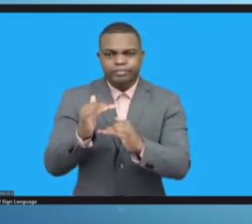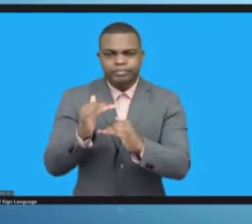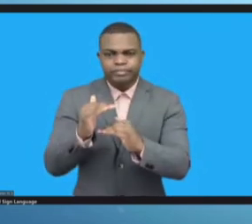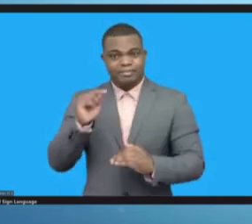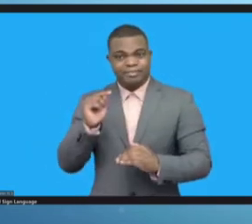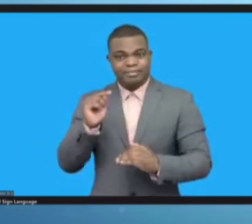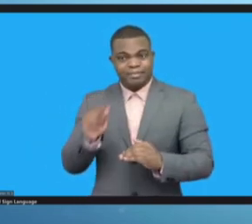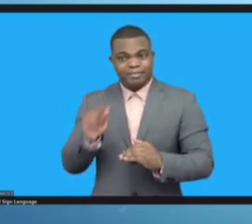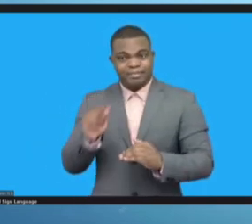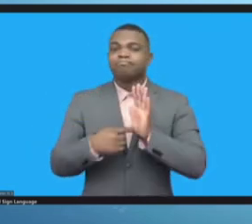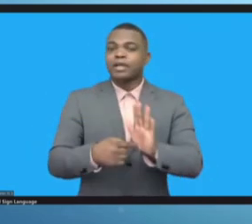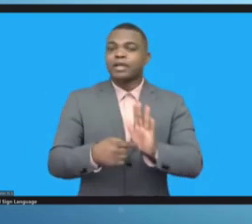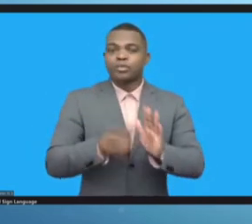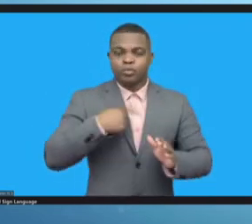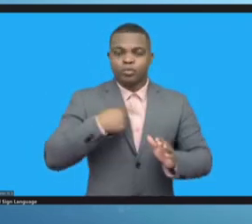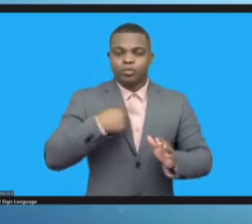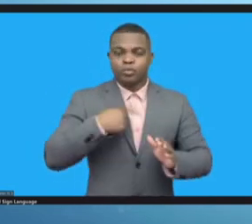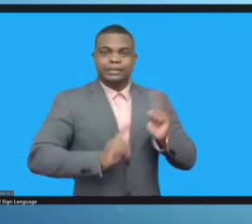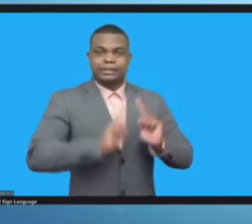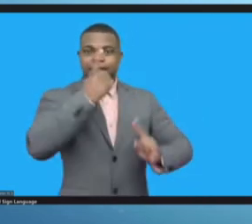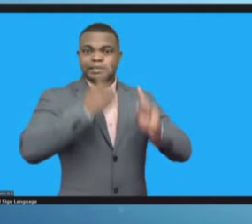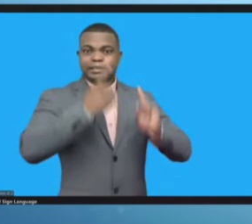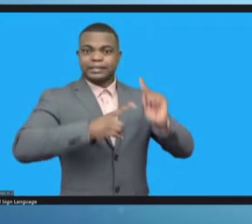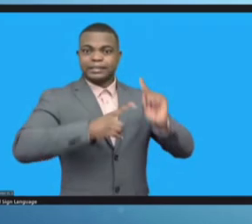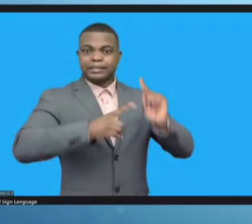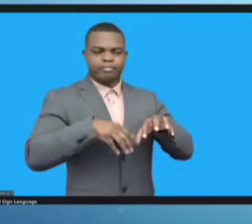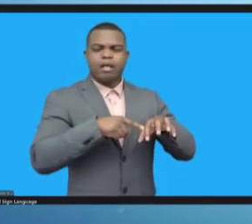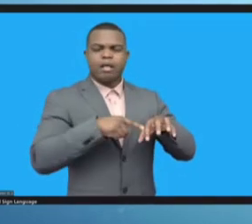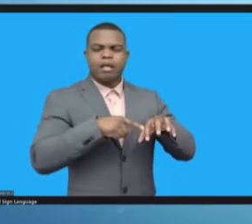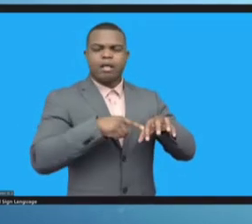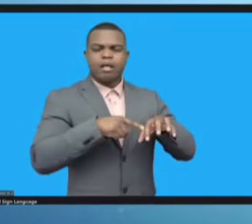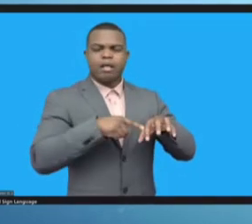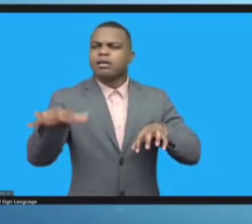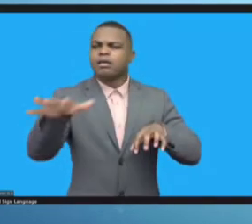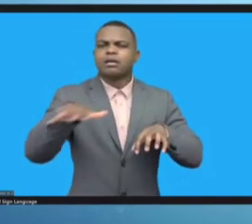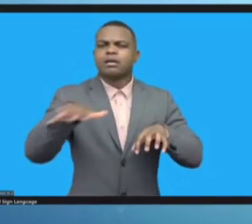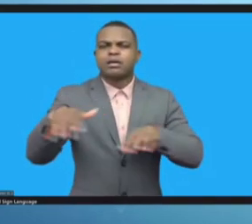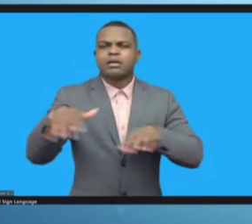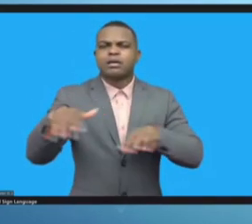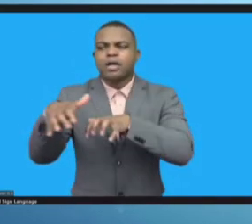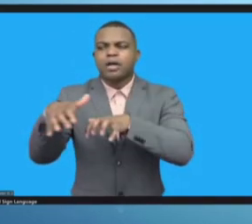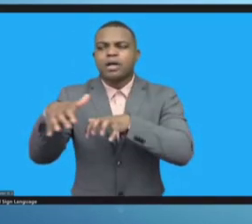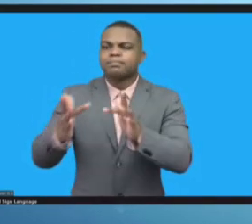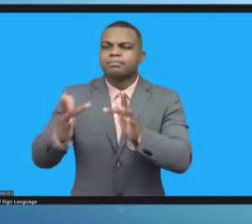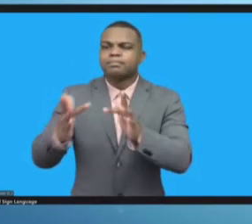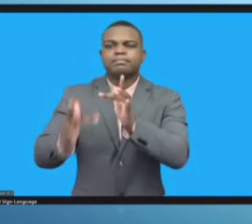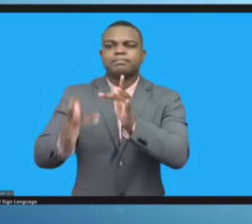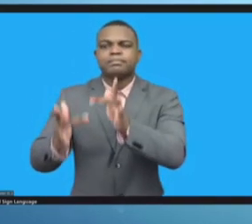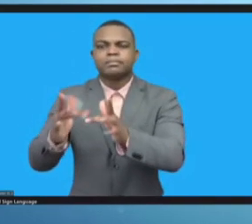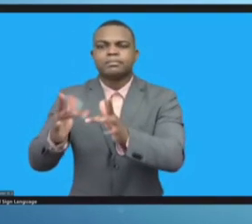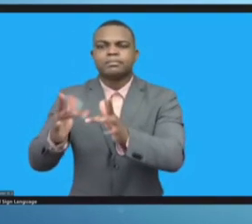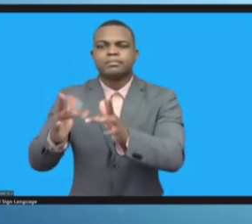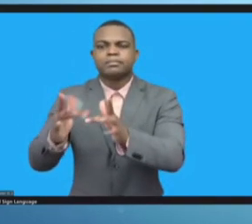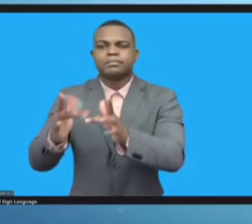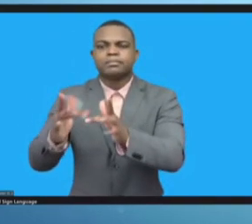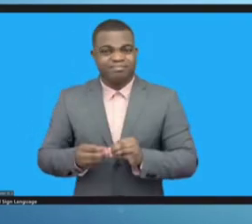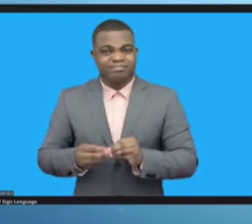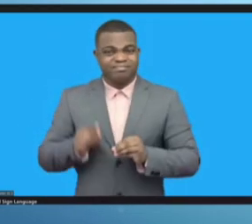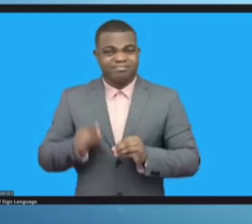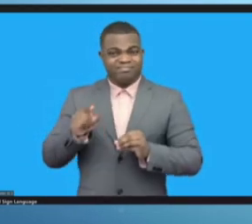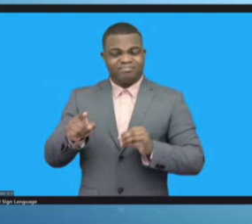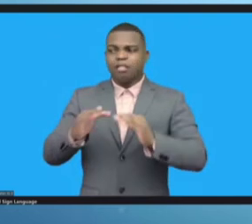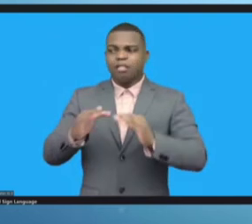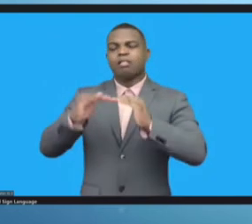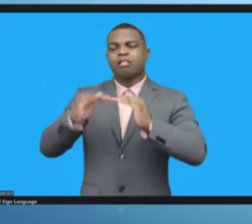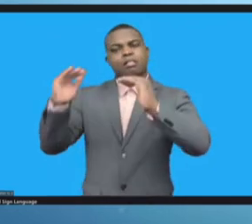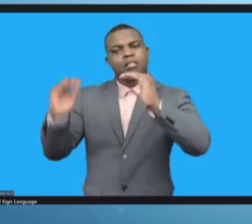le déficit en matière d'utilisation est aussi inquiétant, bien que 70% de la population africaine a un